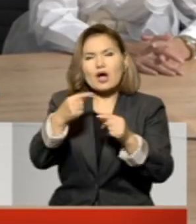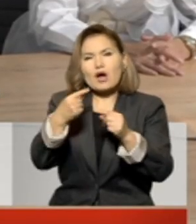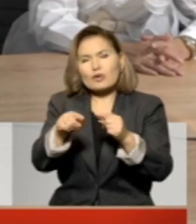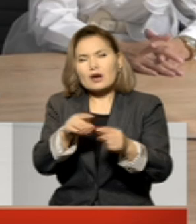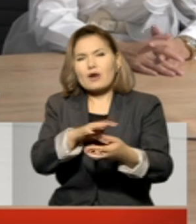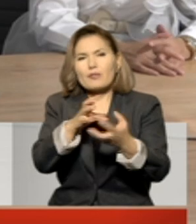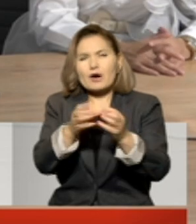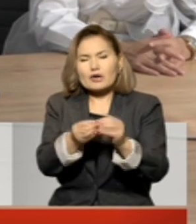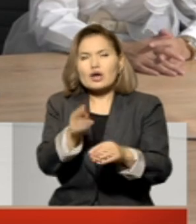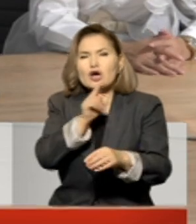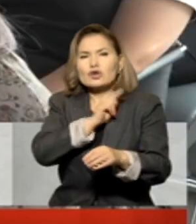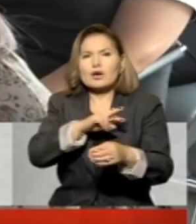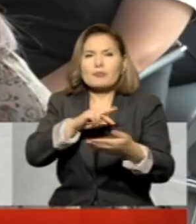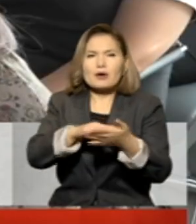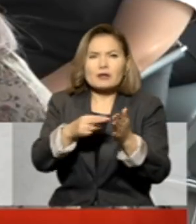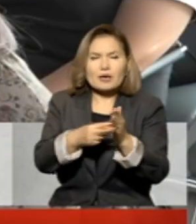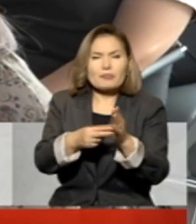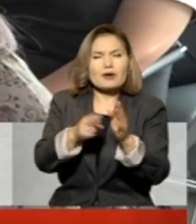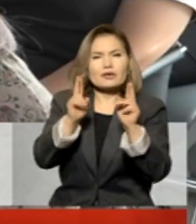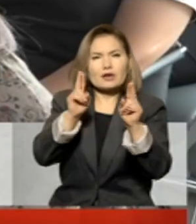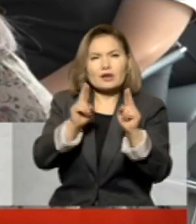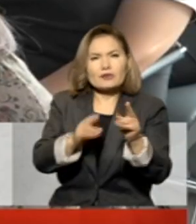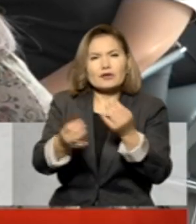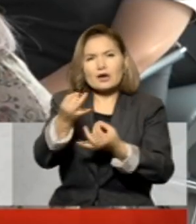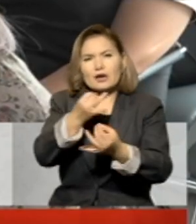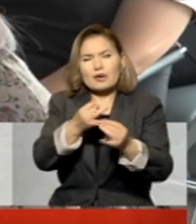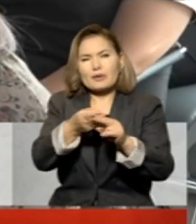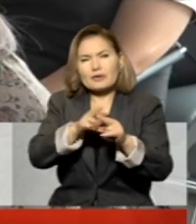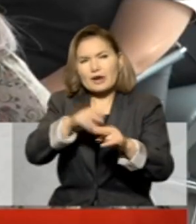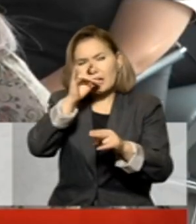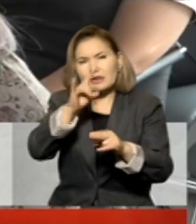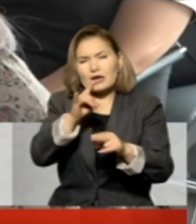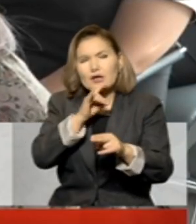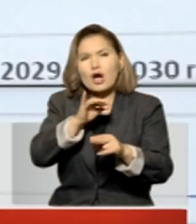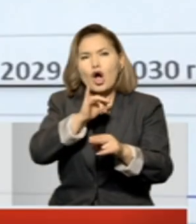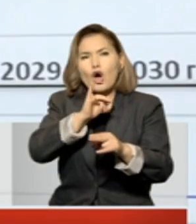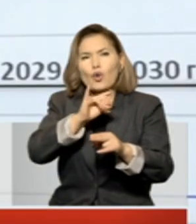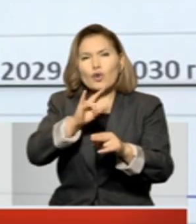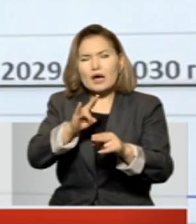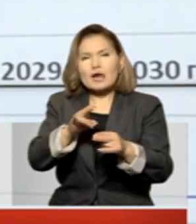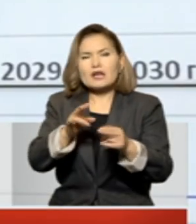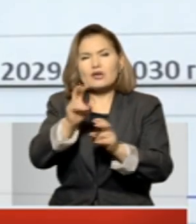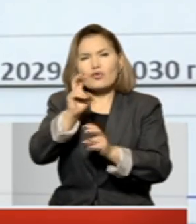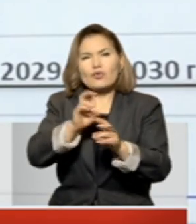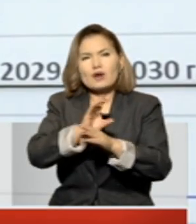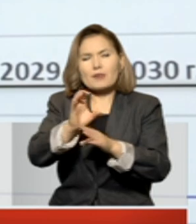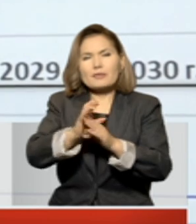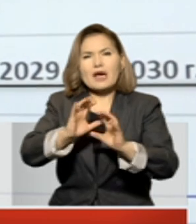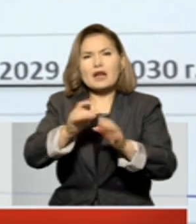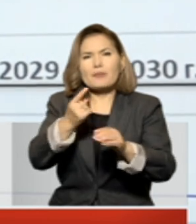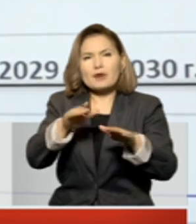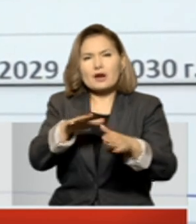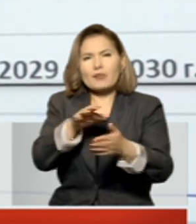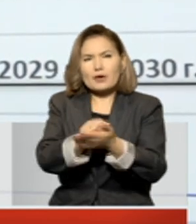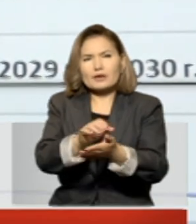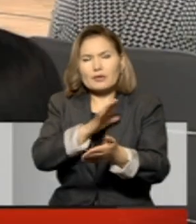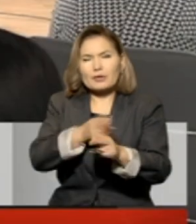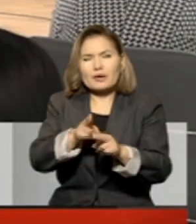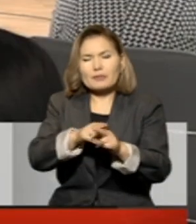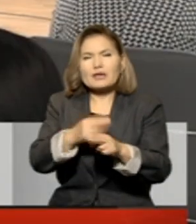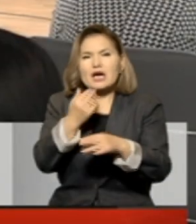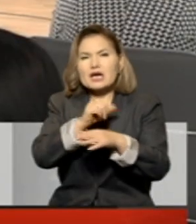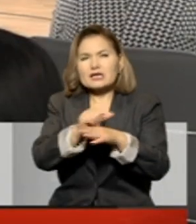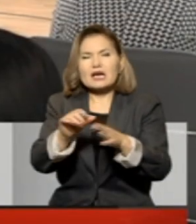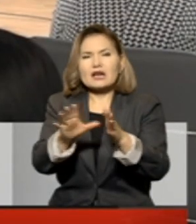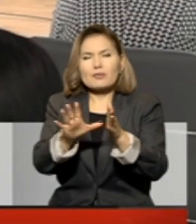салудың өзге де тиімді тұстары талқыланды. Олардың айтуынша, Қазақстан уран өндіруден әлемде бірінші орында бола тұра